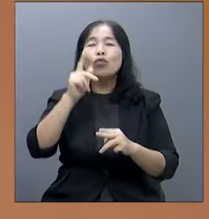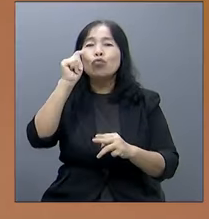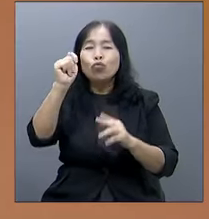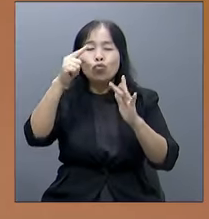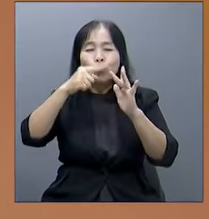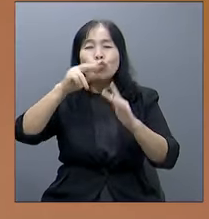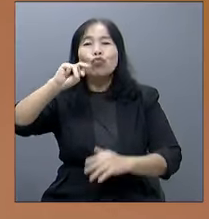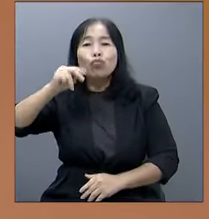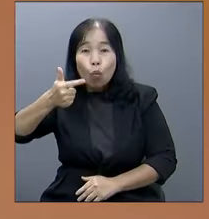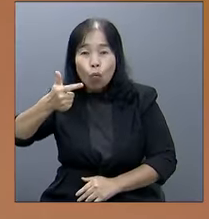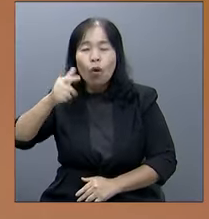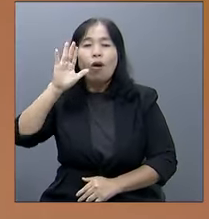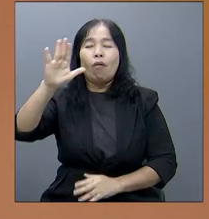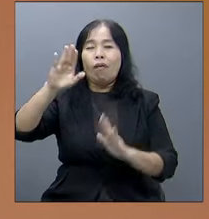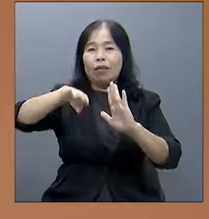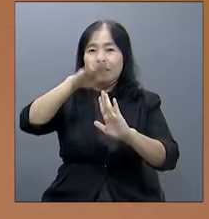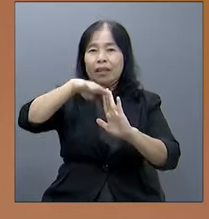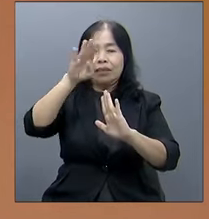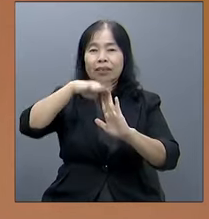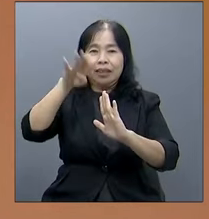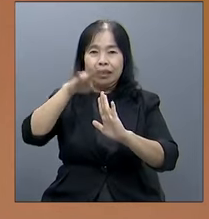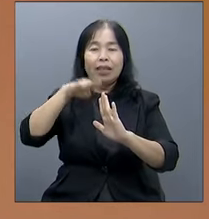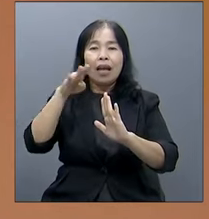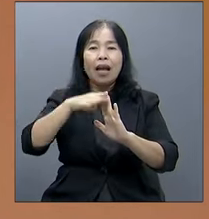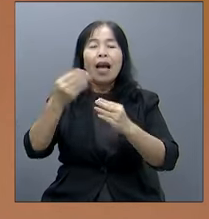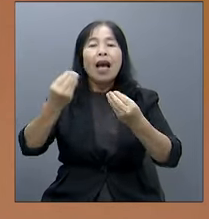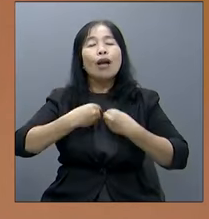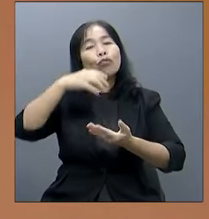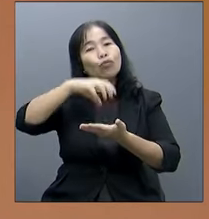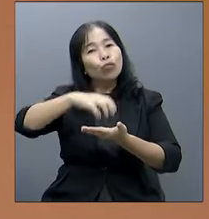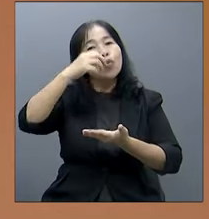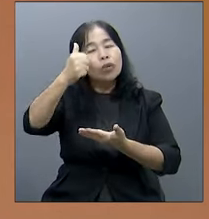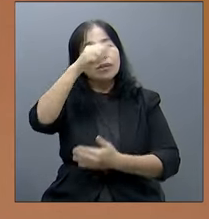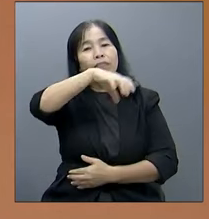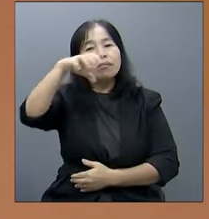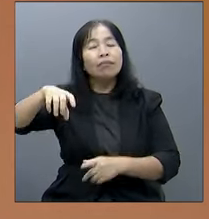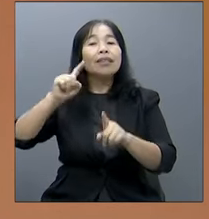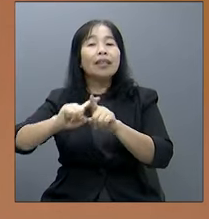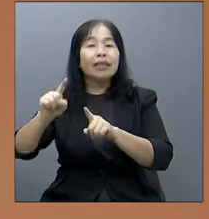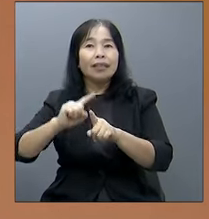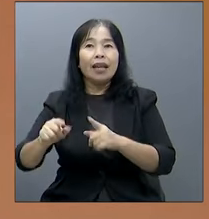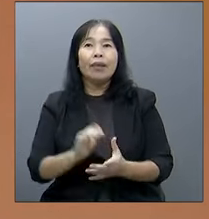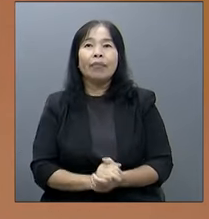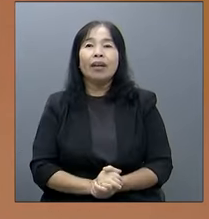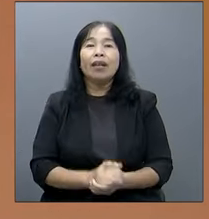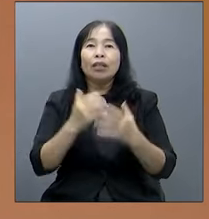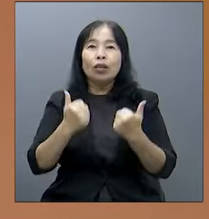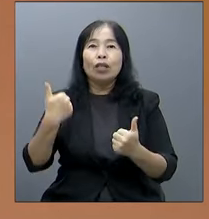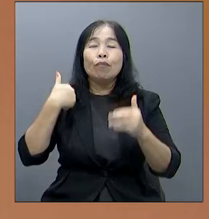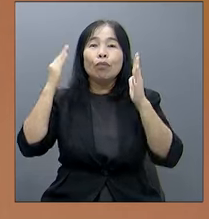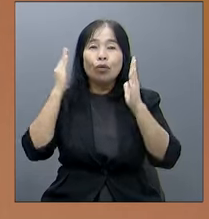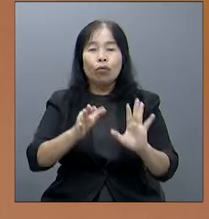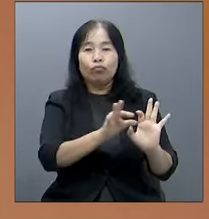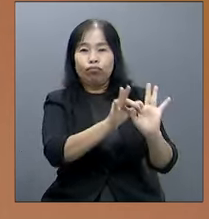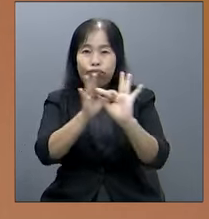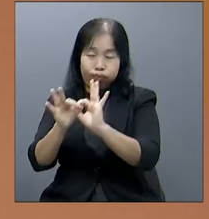ก็เป็วฒนะธมของปากเหนือมีอาวไ้สิริมงคลกัสถานที่ต่างๆซึตองบอกวาตอนนเค้ามีผู้ที่สื่บสารงาน